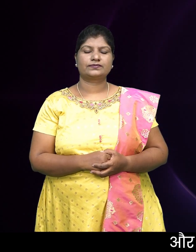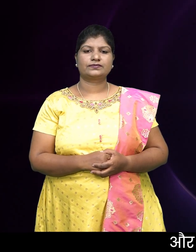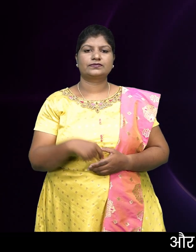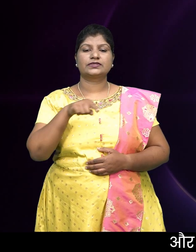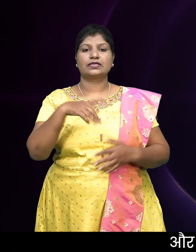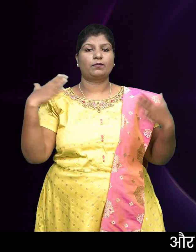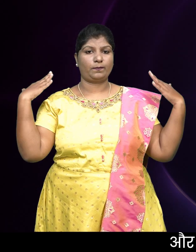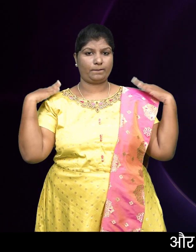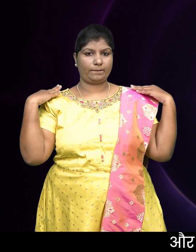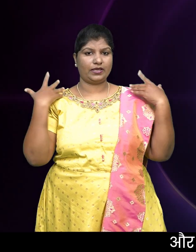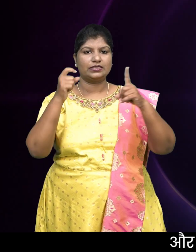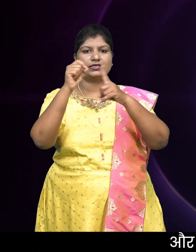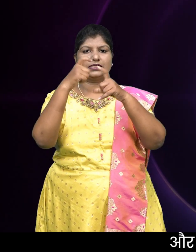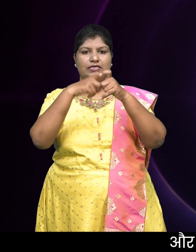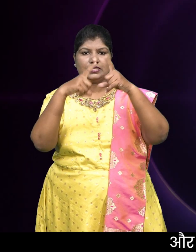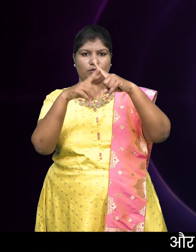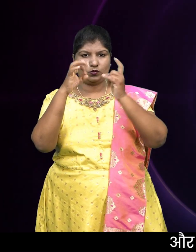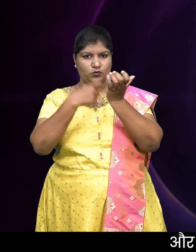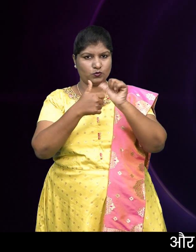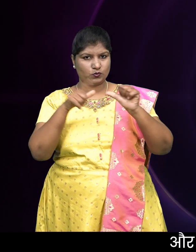स्थान प्रदान करता है।